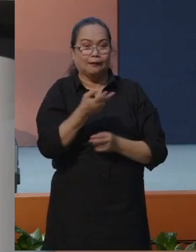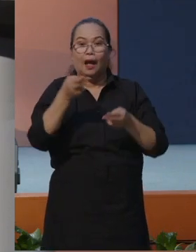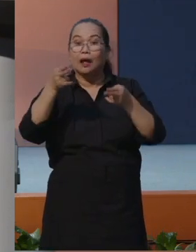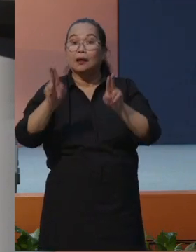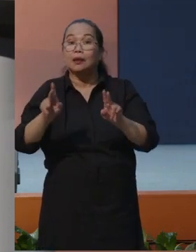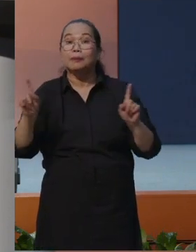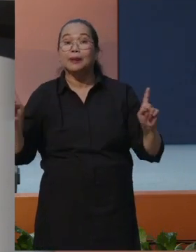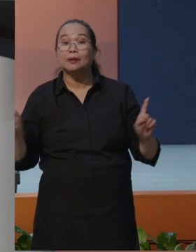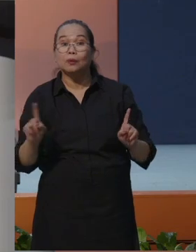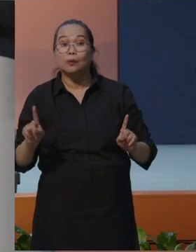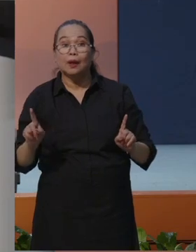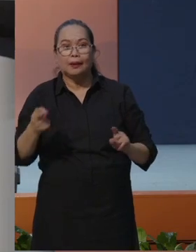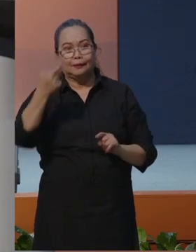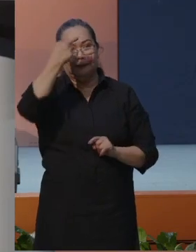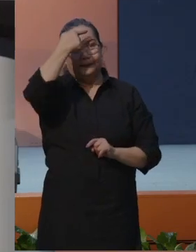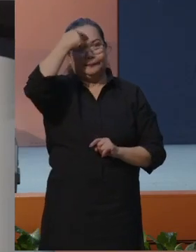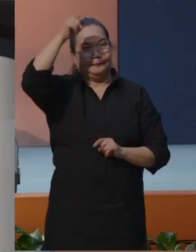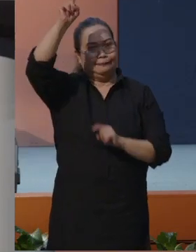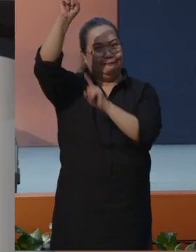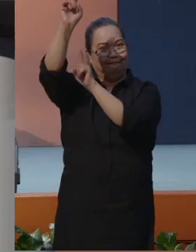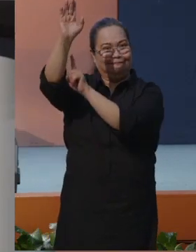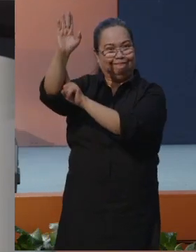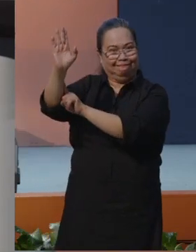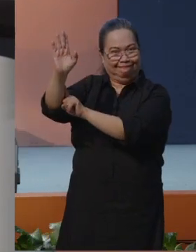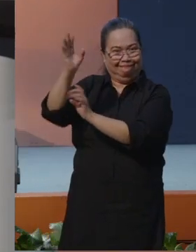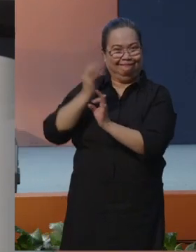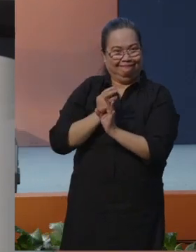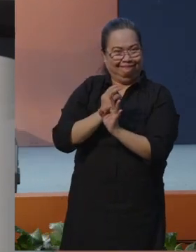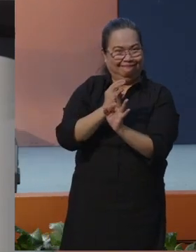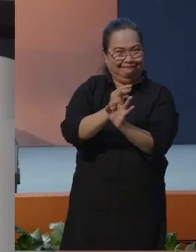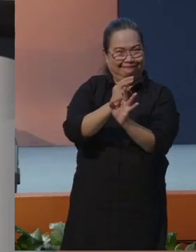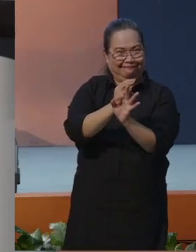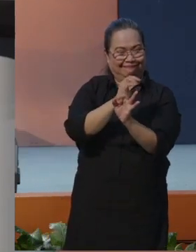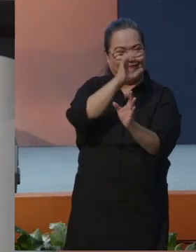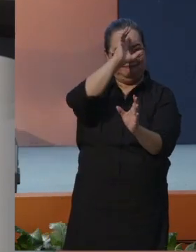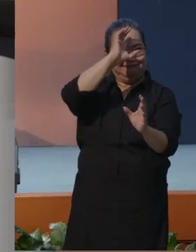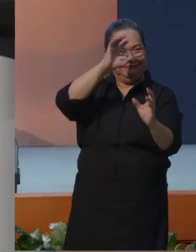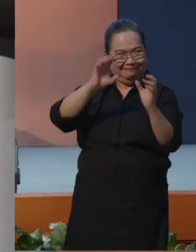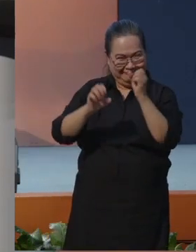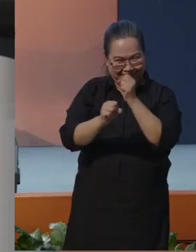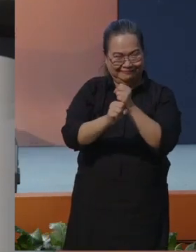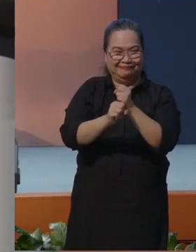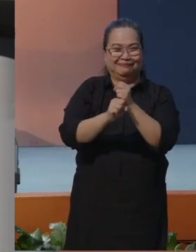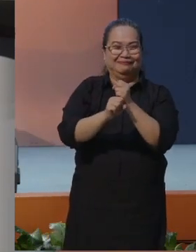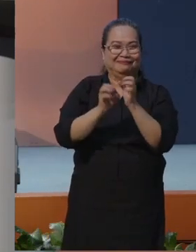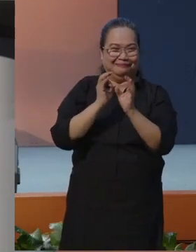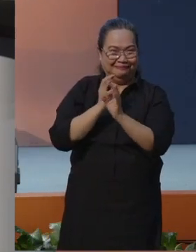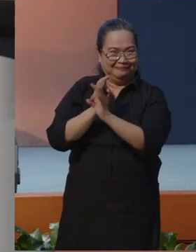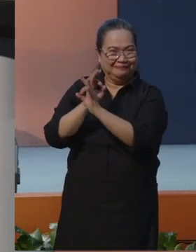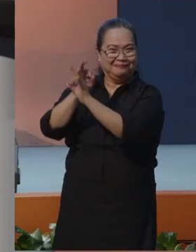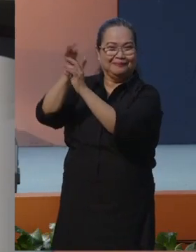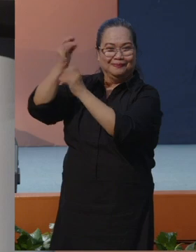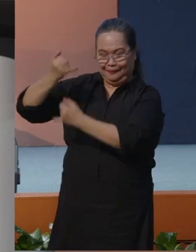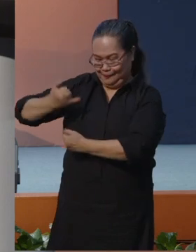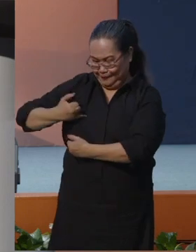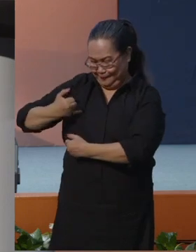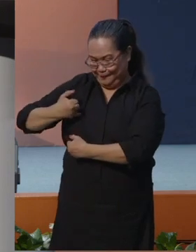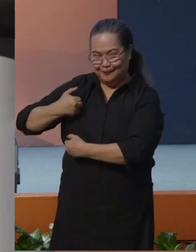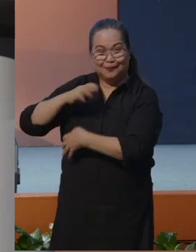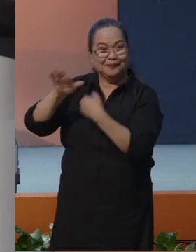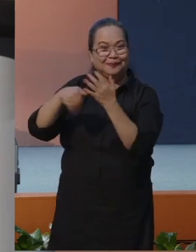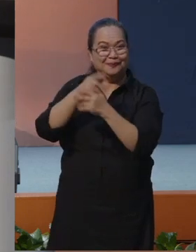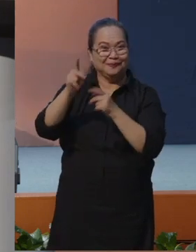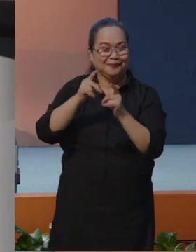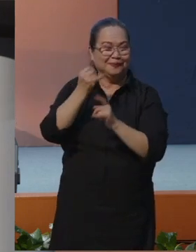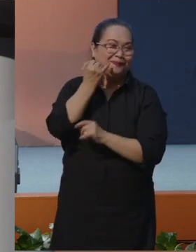nangyari dahil ang Diyos ay tapat sa pananampalataya at pagsunod ni Joshua at ng